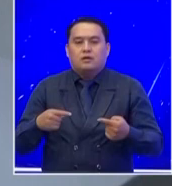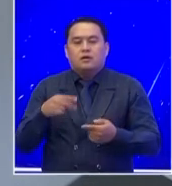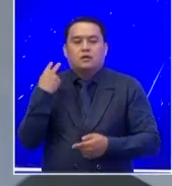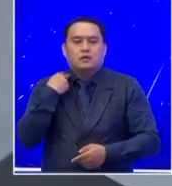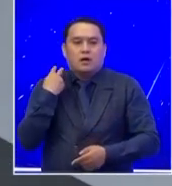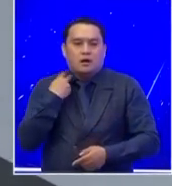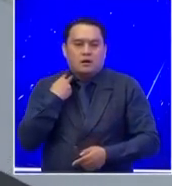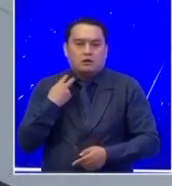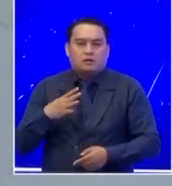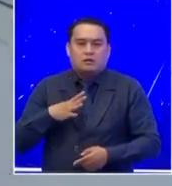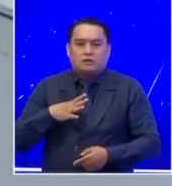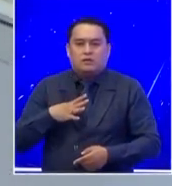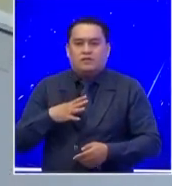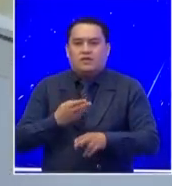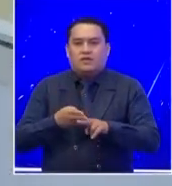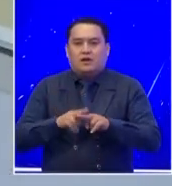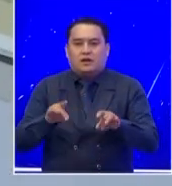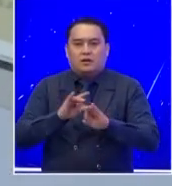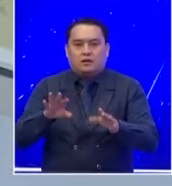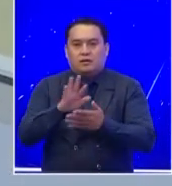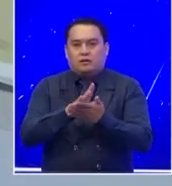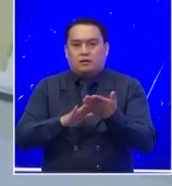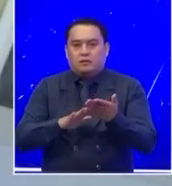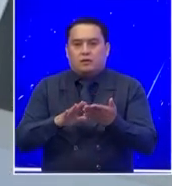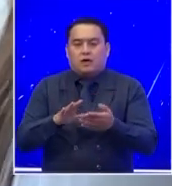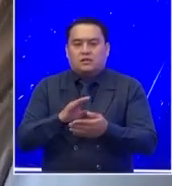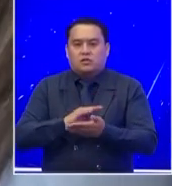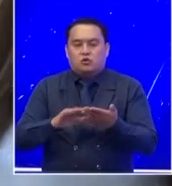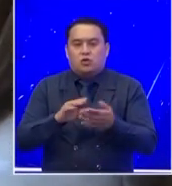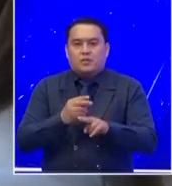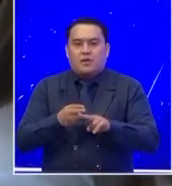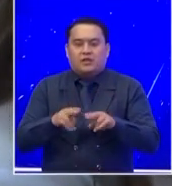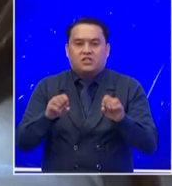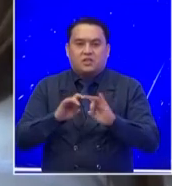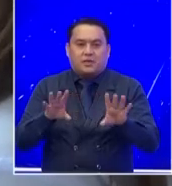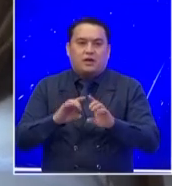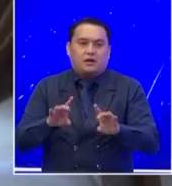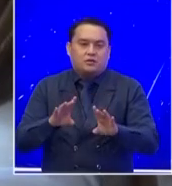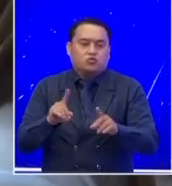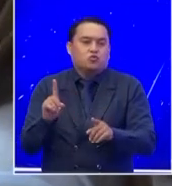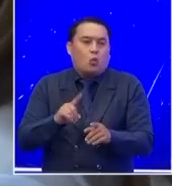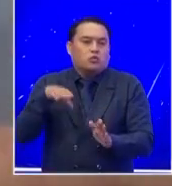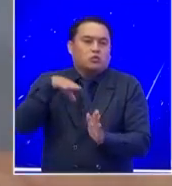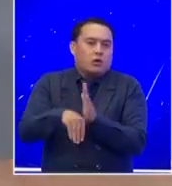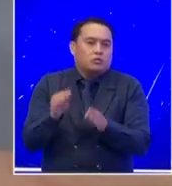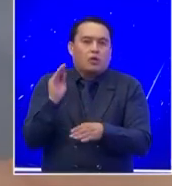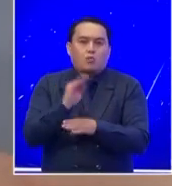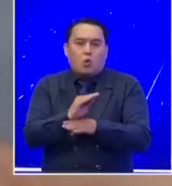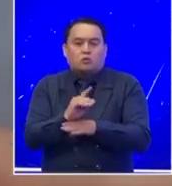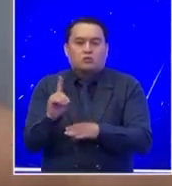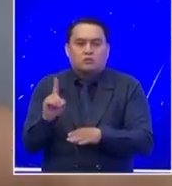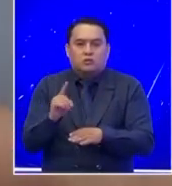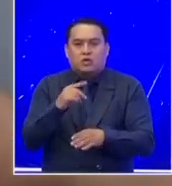и опубликованы в начале 30-х годов прошлого столетия. В целом литературный музей имени Ильяса Жансугурова пополнился на 20 изданий